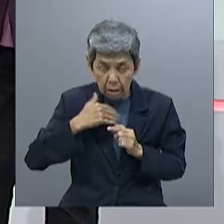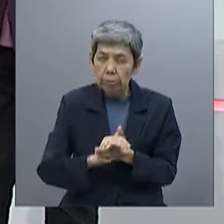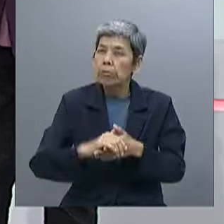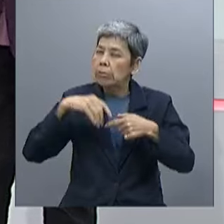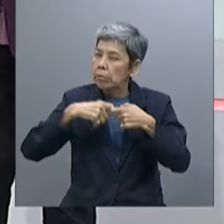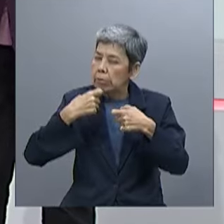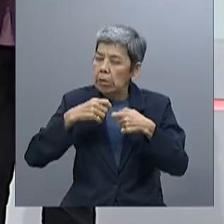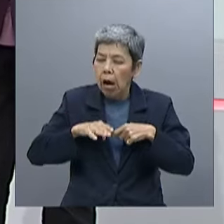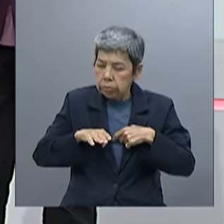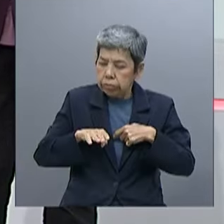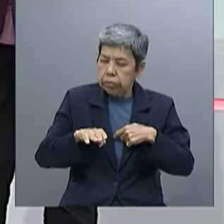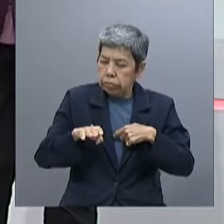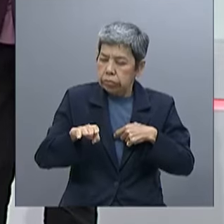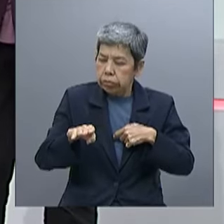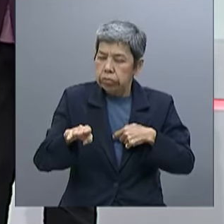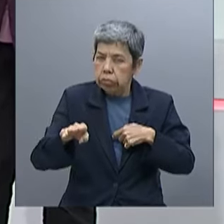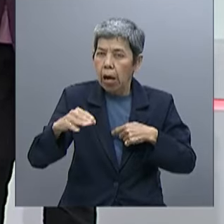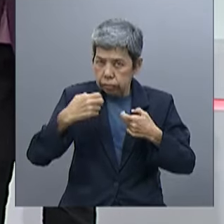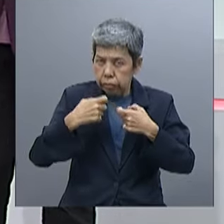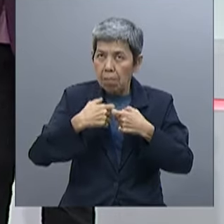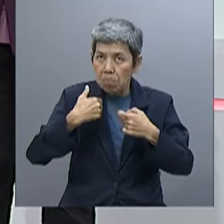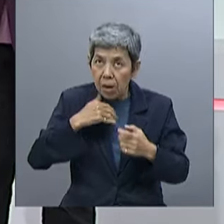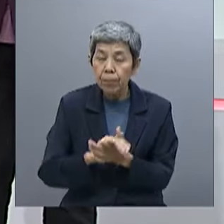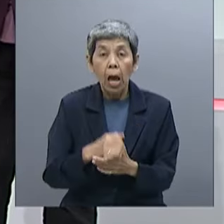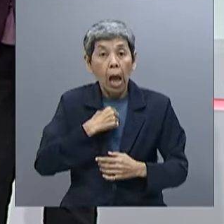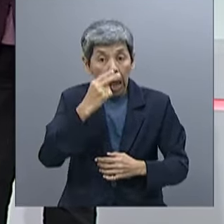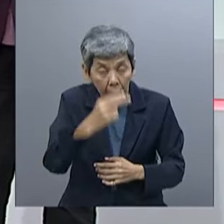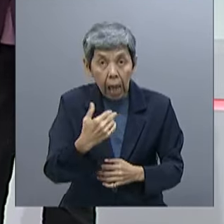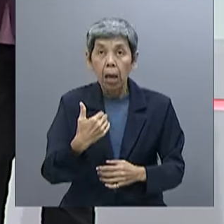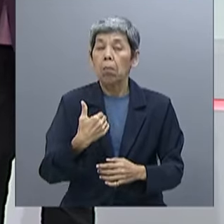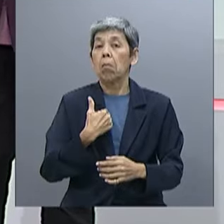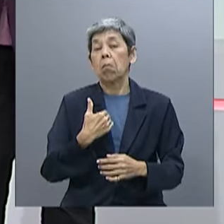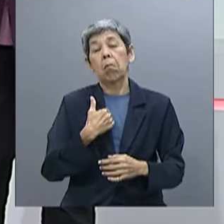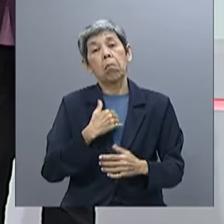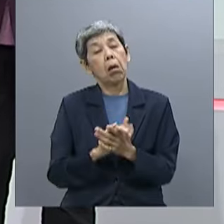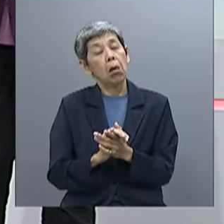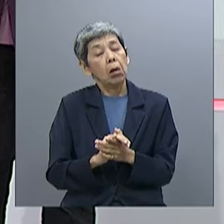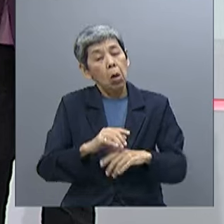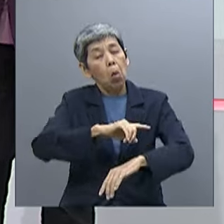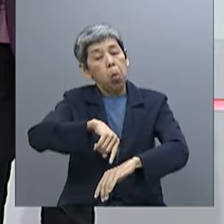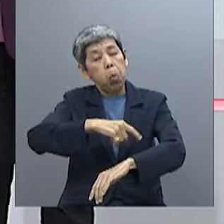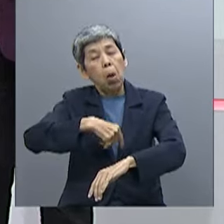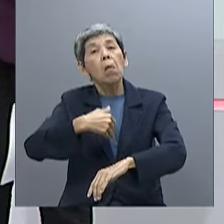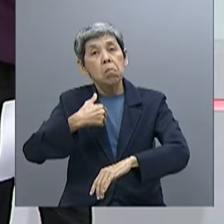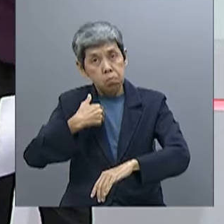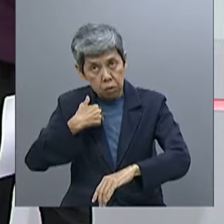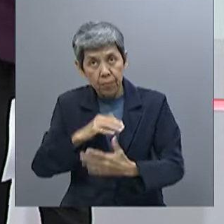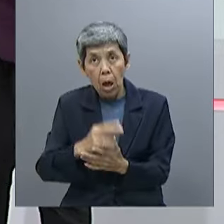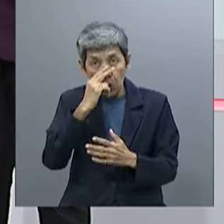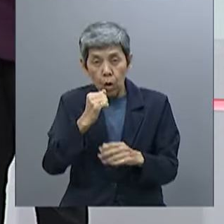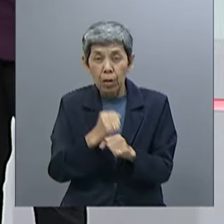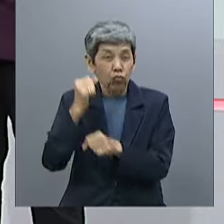ากลำบากในเส้นทางที่ใช้ในการเดินทางแล้วยังพบหลายปัจจัยที่ทำให้เสียเวลาไปหลายชั่วโมงค่ะพบว่า